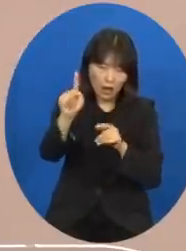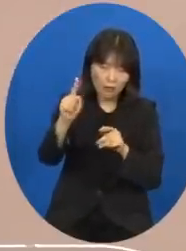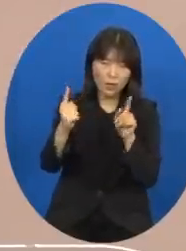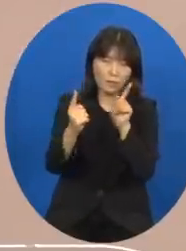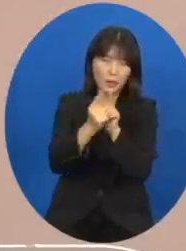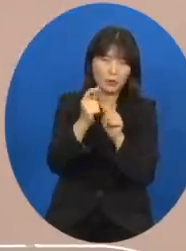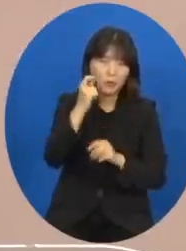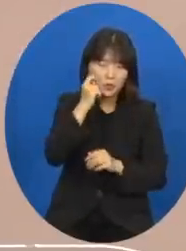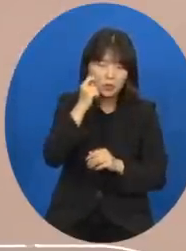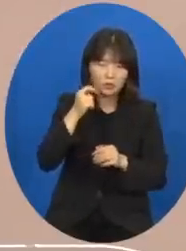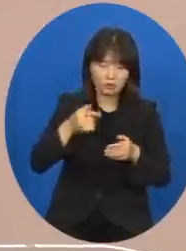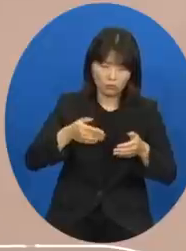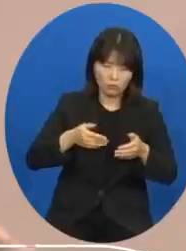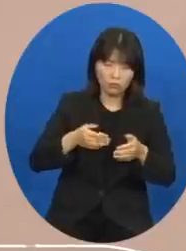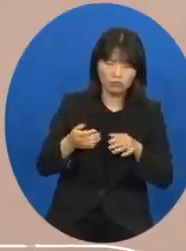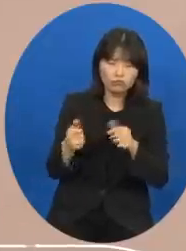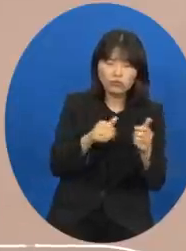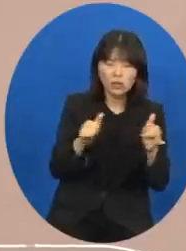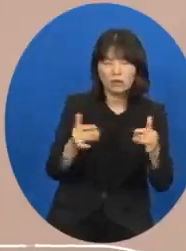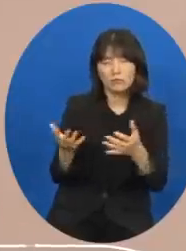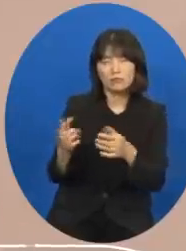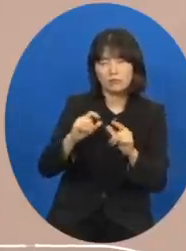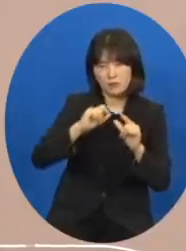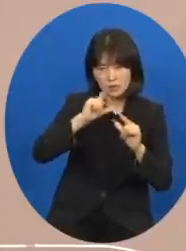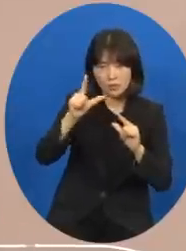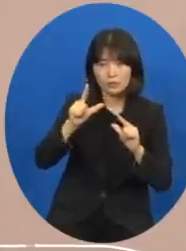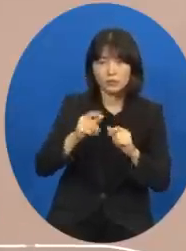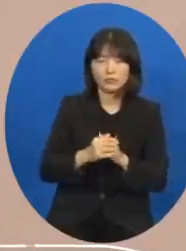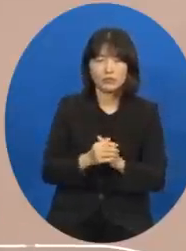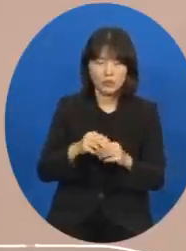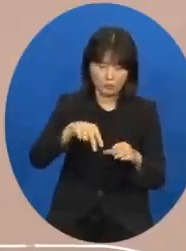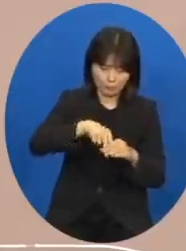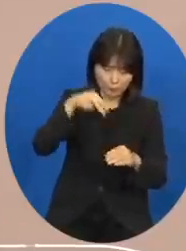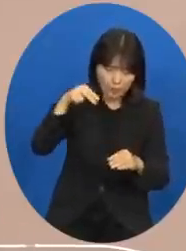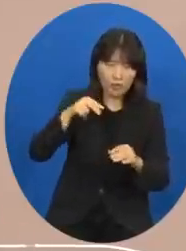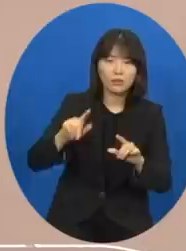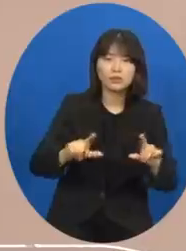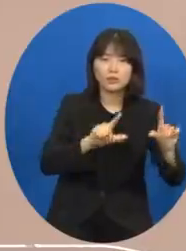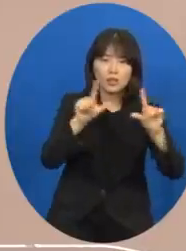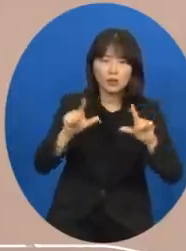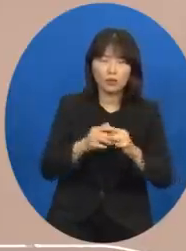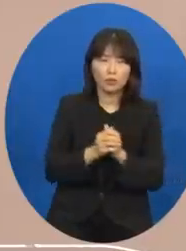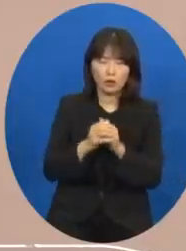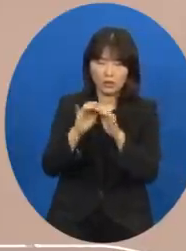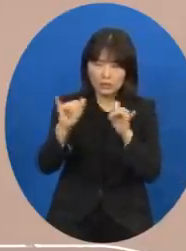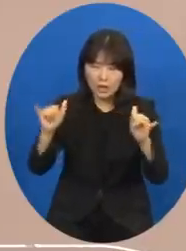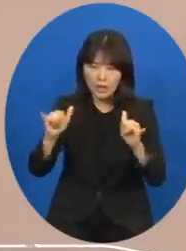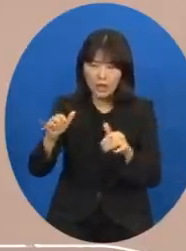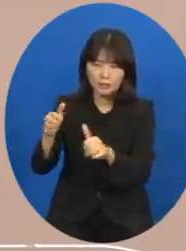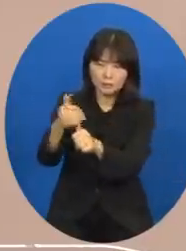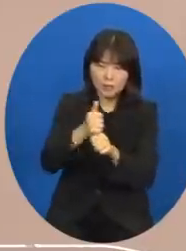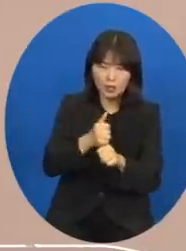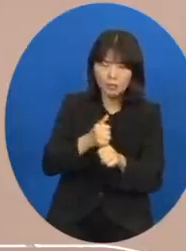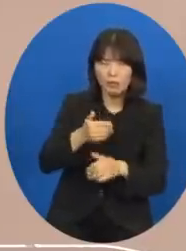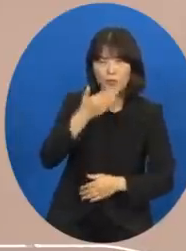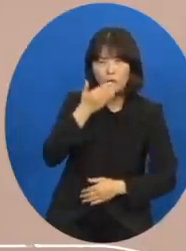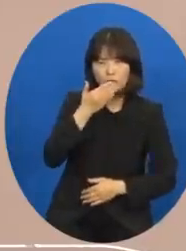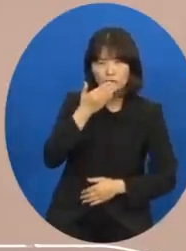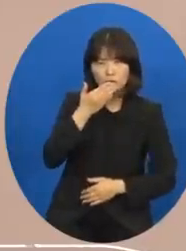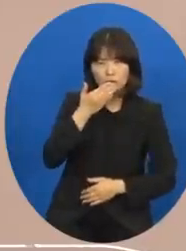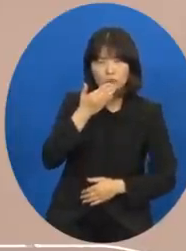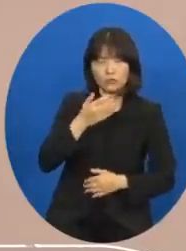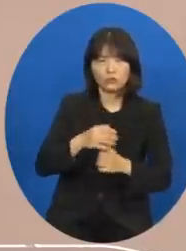태어나서 죽는 사람들이 대부분입니다. 벌거벗고 지내고 심지어 사람의 고기도 먹는